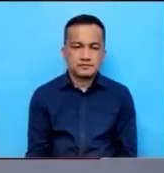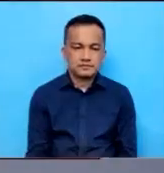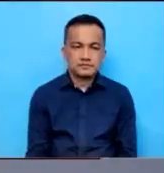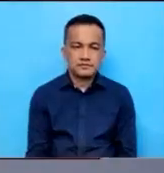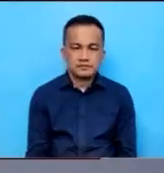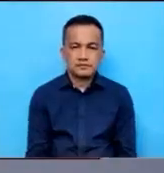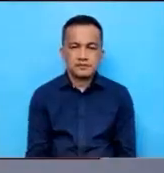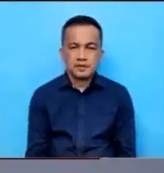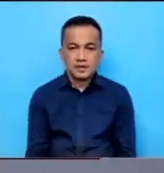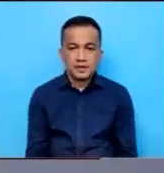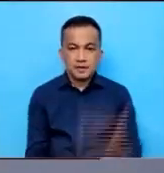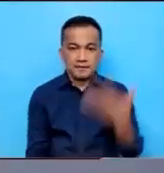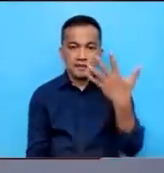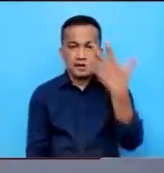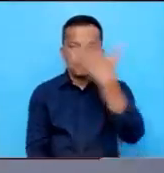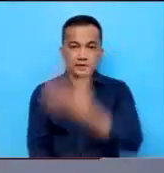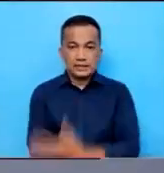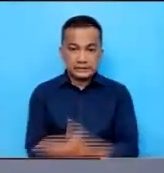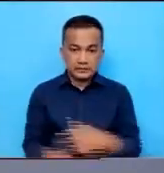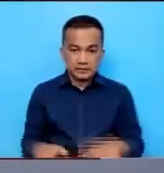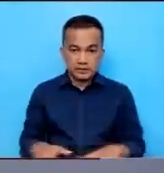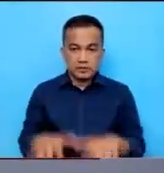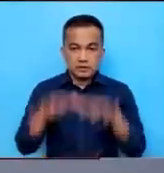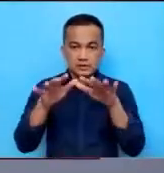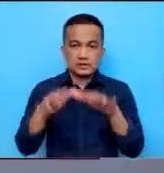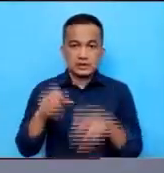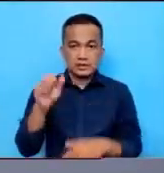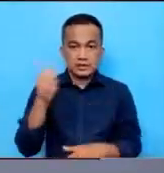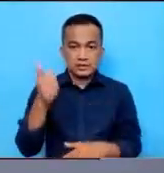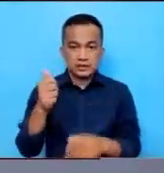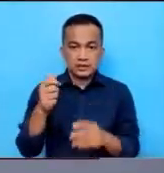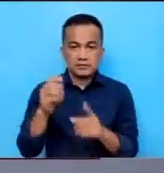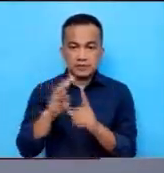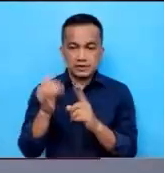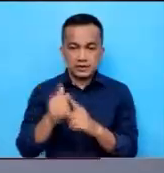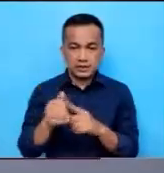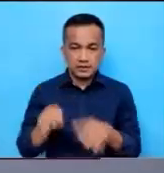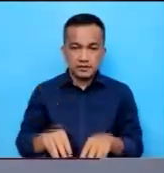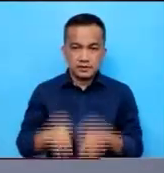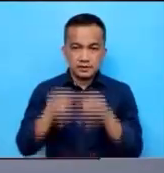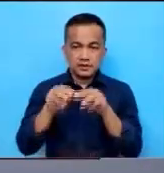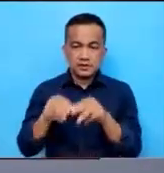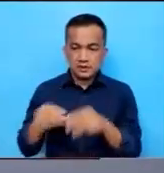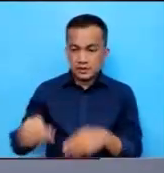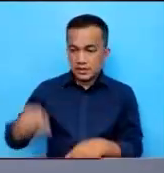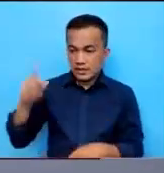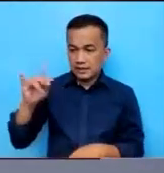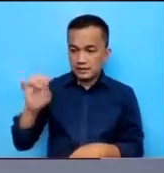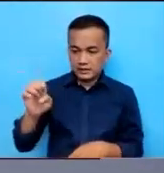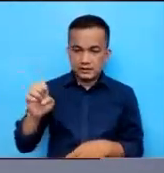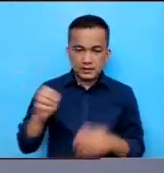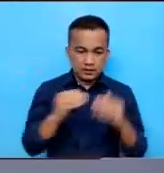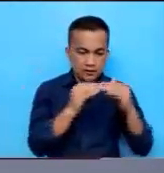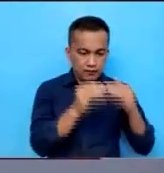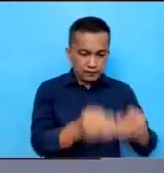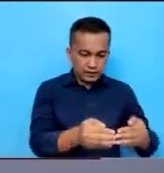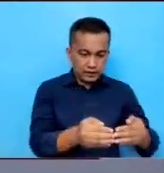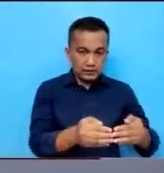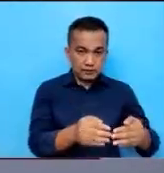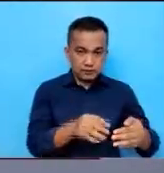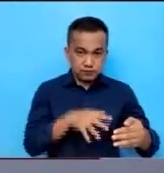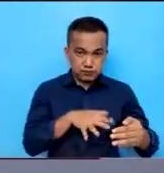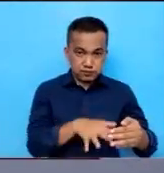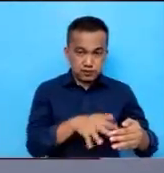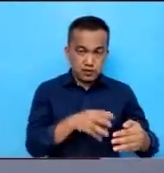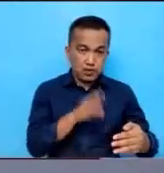Limang araw ng lubog sa baha ang 10 barangay sa Malabon. Sabay kasi sa high tide ay nasirang floodgate ng MMDA sa lungsod.